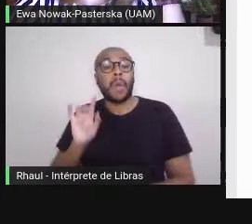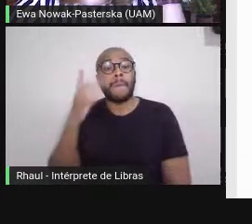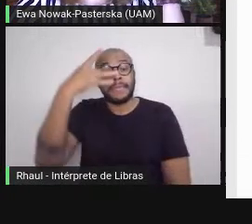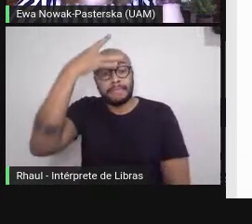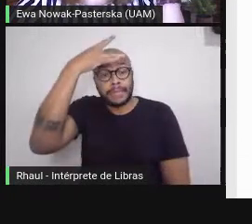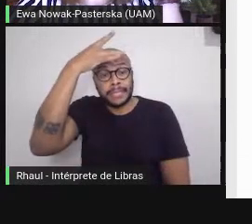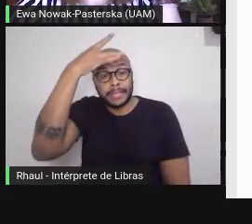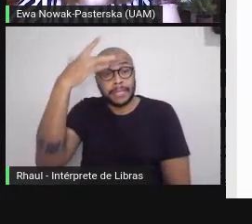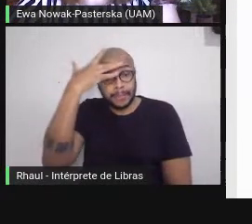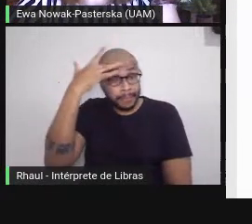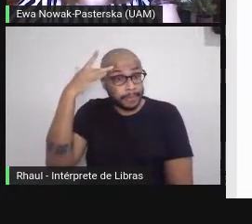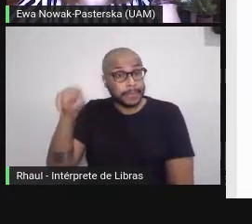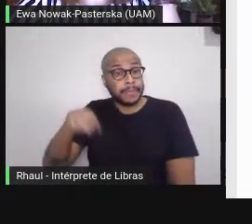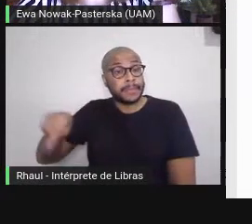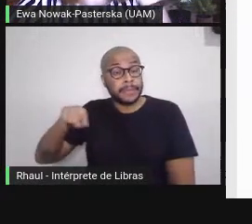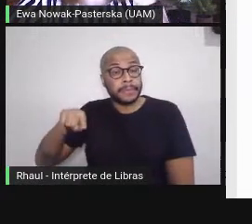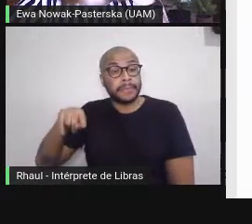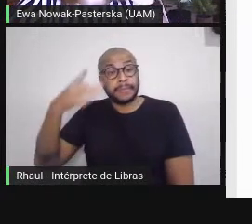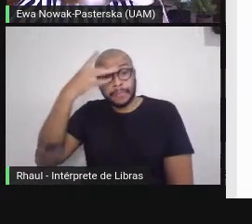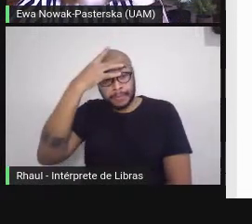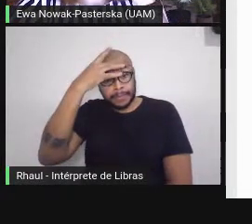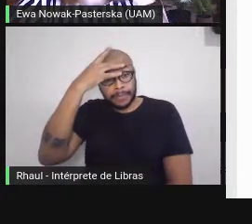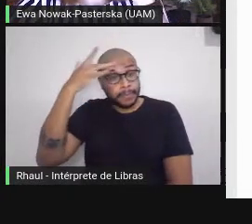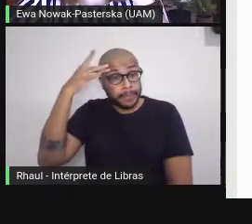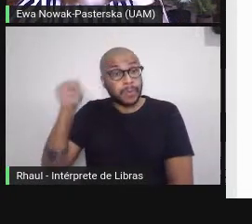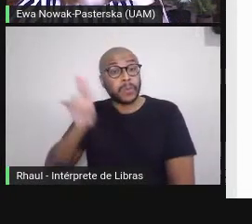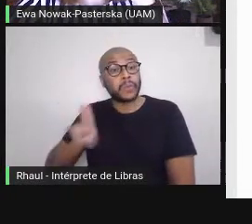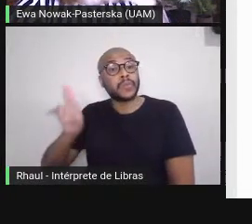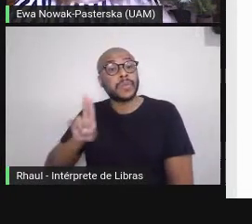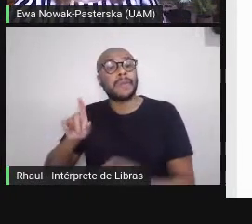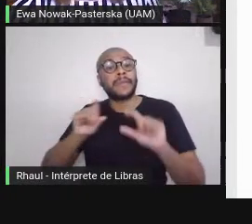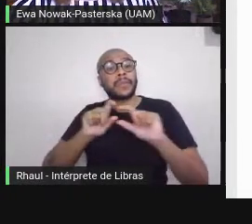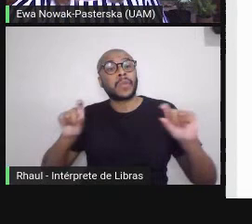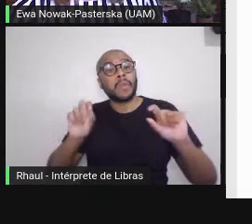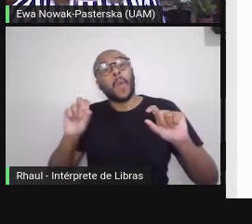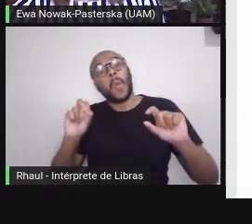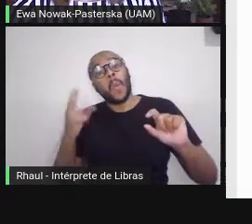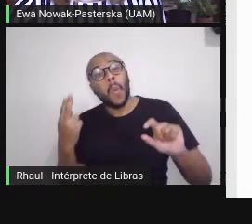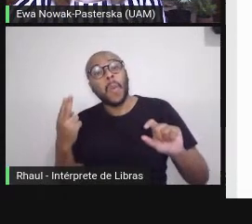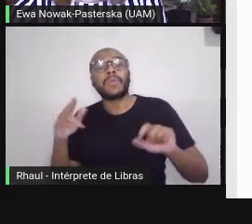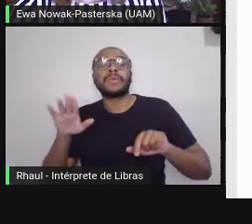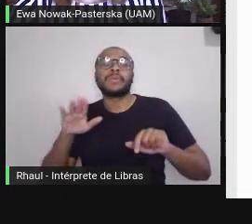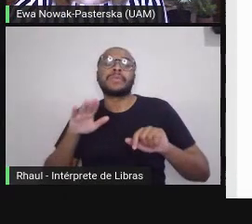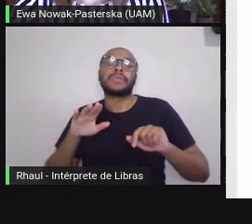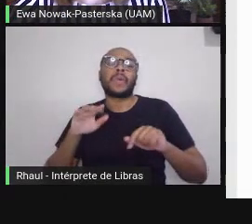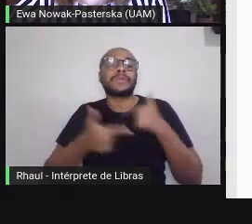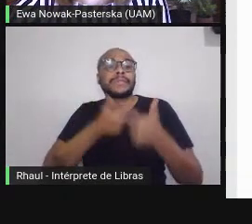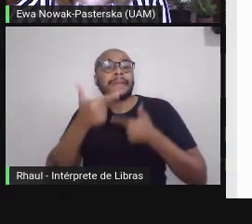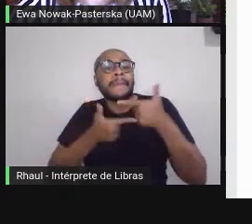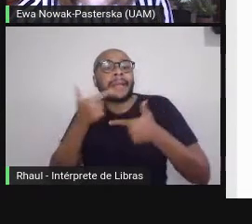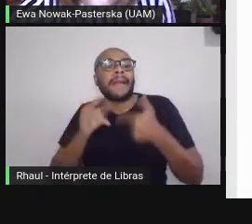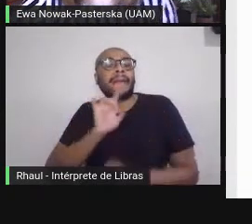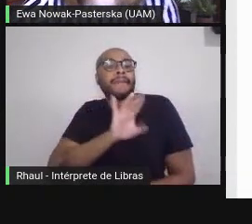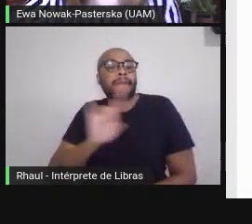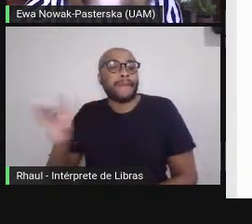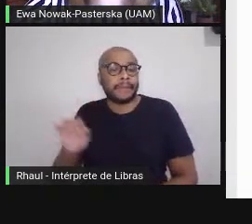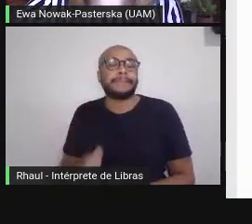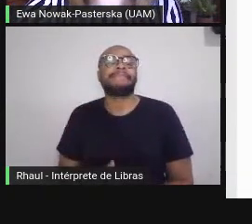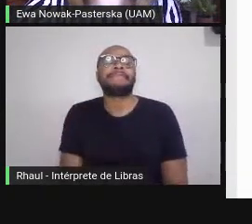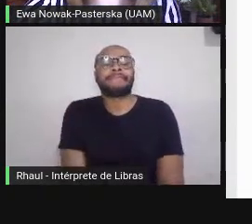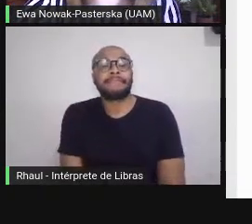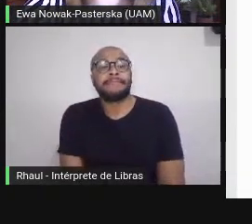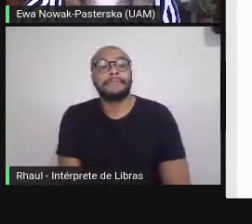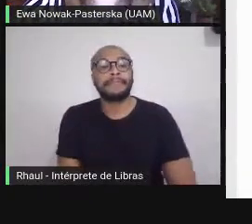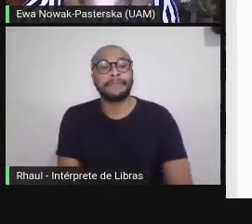da pessoa que usava esse sobrenome, ou uma atividade com a qual ela se ocupava. I są